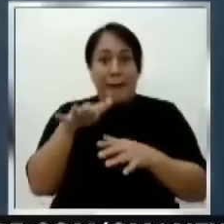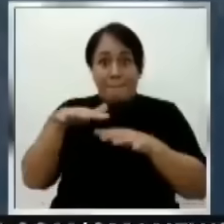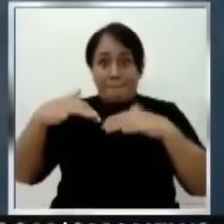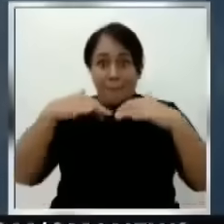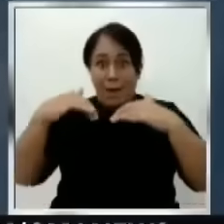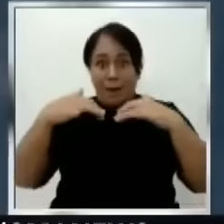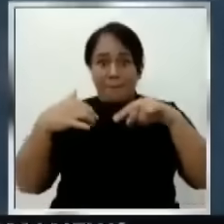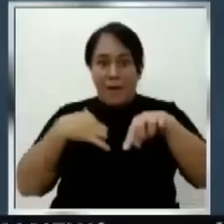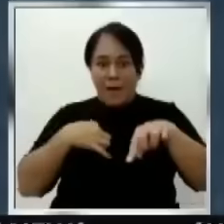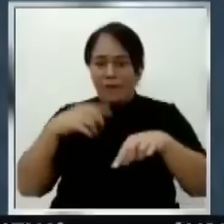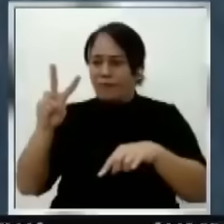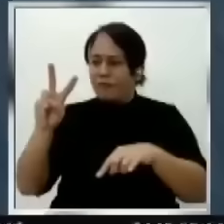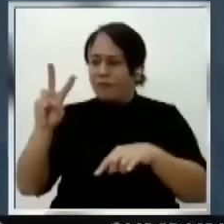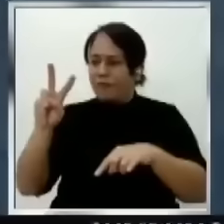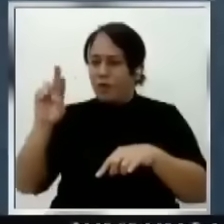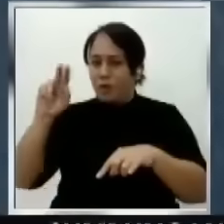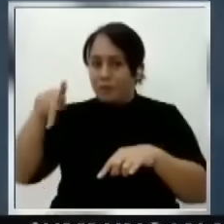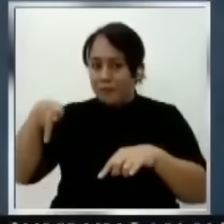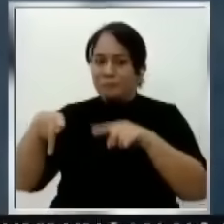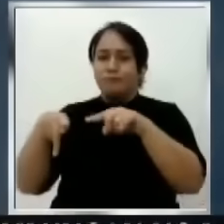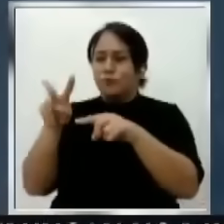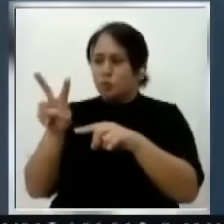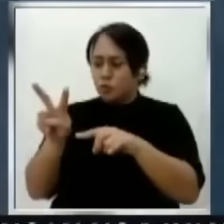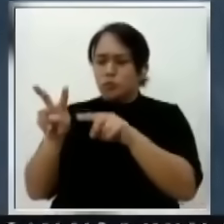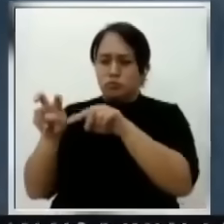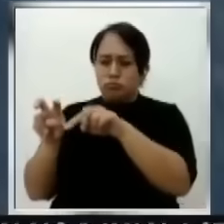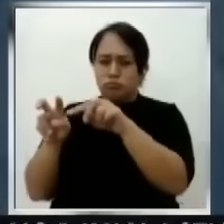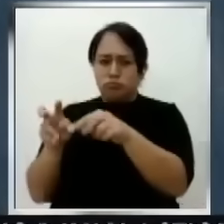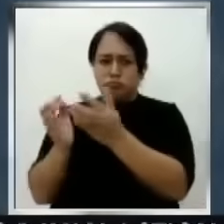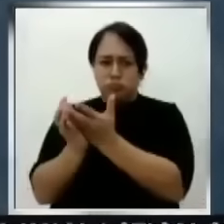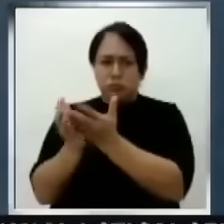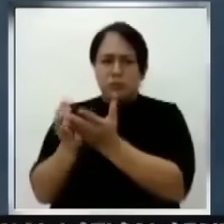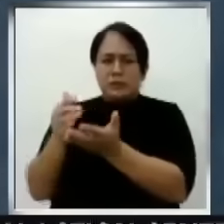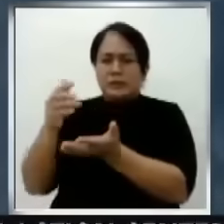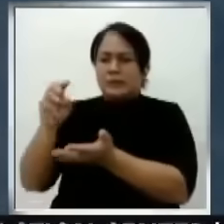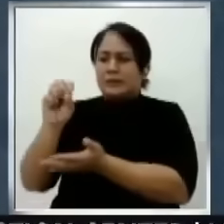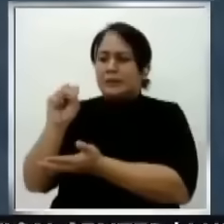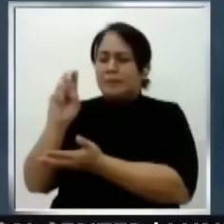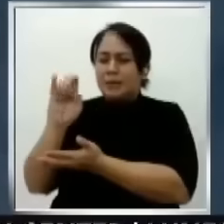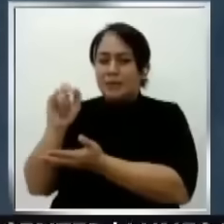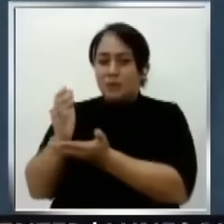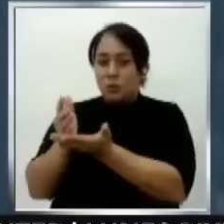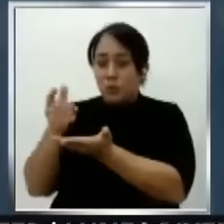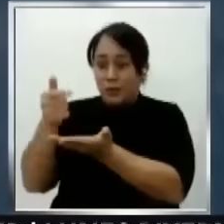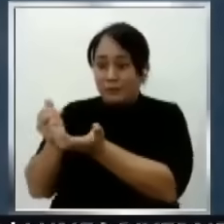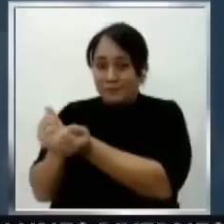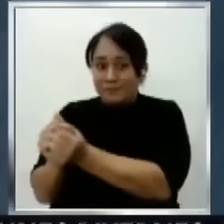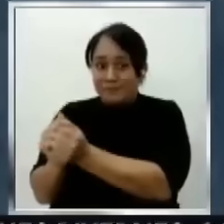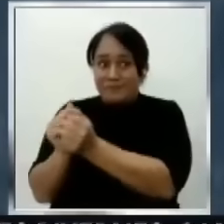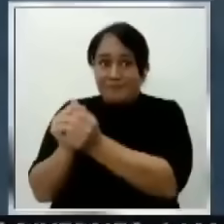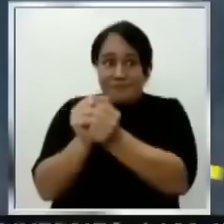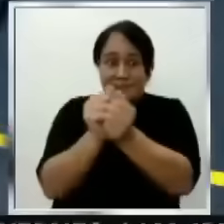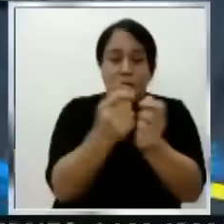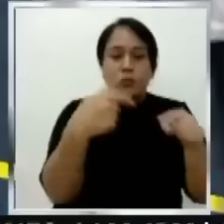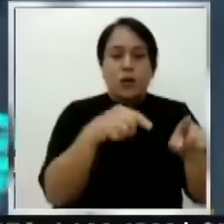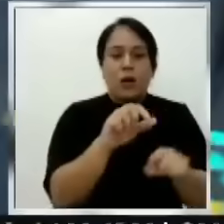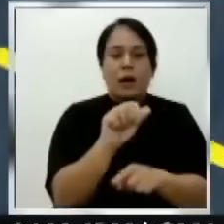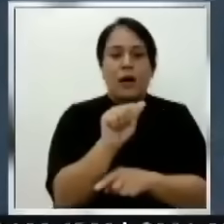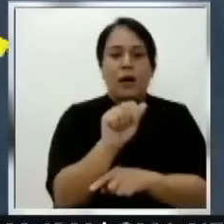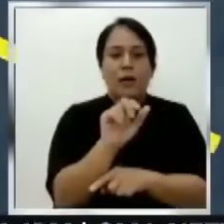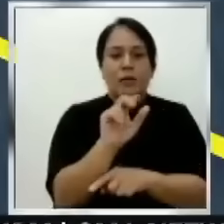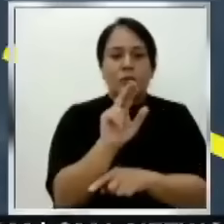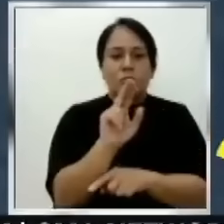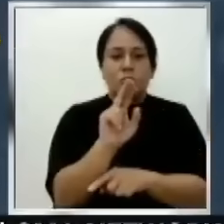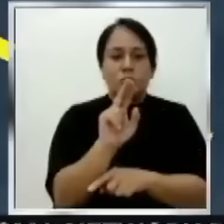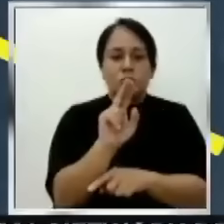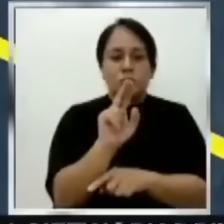BRP Sindangan na pumalawat mula sa Sabina Shoal na mag-escort sa mga supply ship patungong Ayungin Shoal. Pero kasabay nito